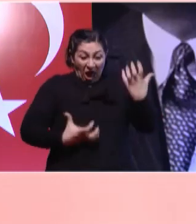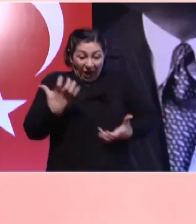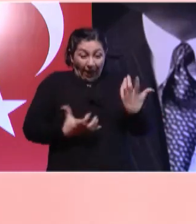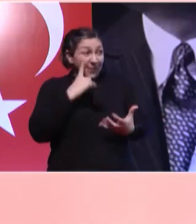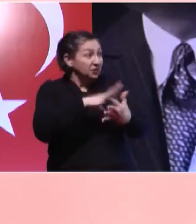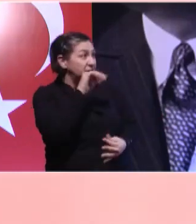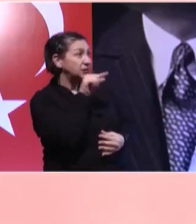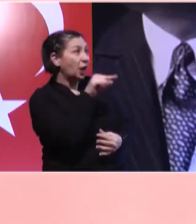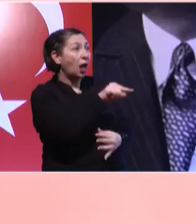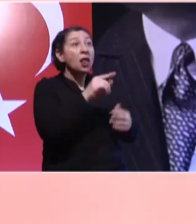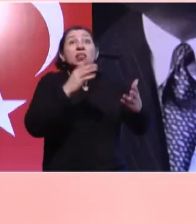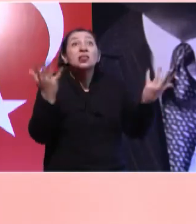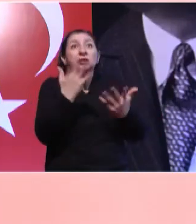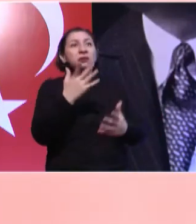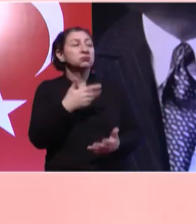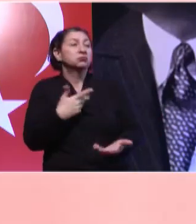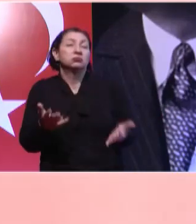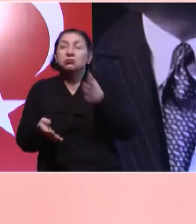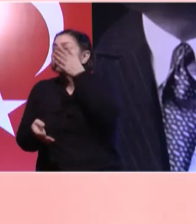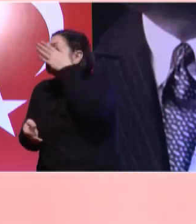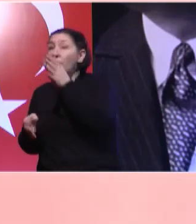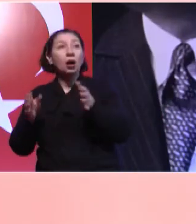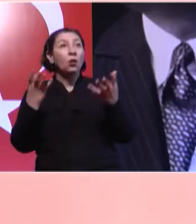insana karşı bu kadar kayıtsız kalabildik?